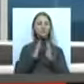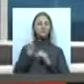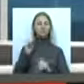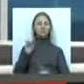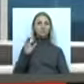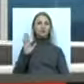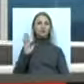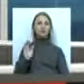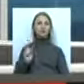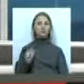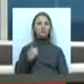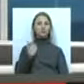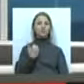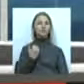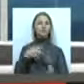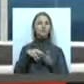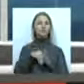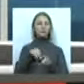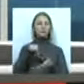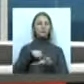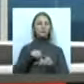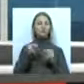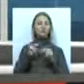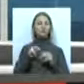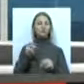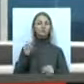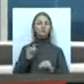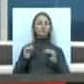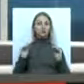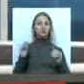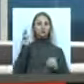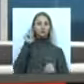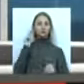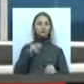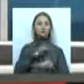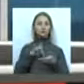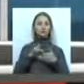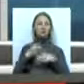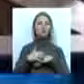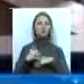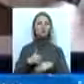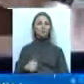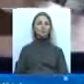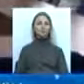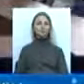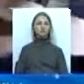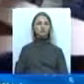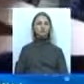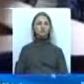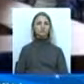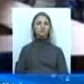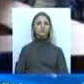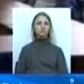жастар. Мақсат өлеңдер бойына өз елін мақтан тұтар өлсел рух қалыптастыру. Жастарды